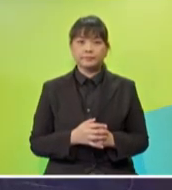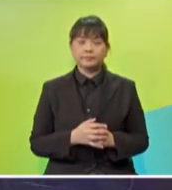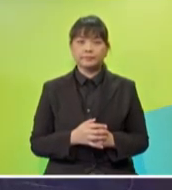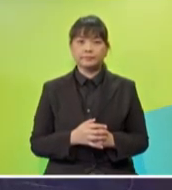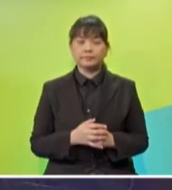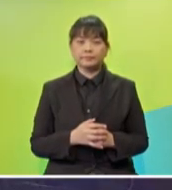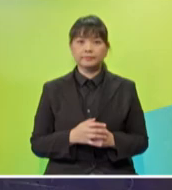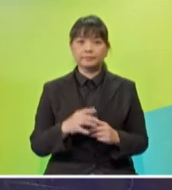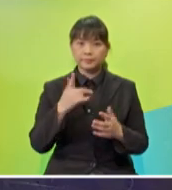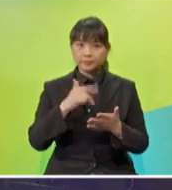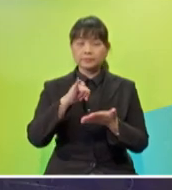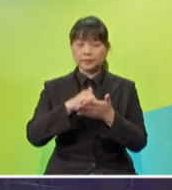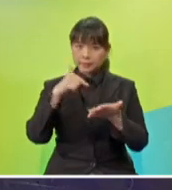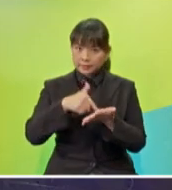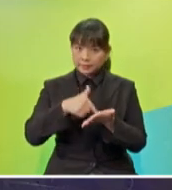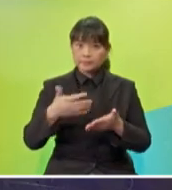naik lagi